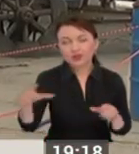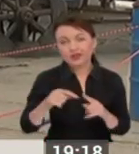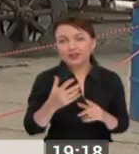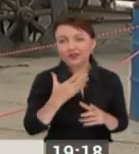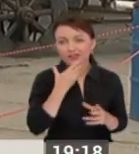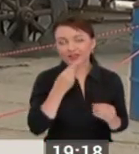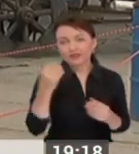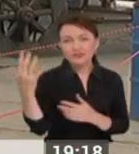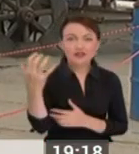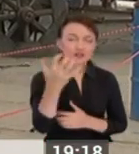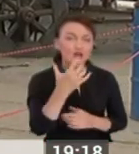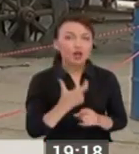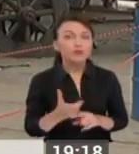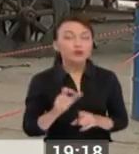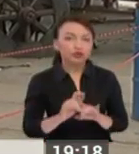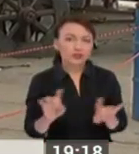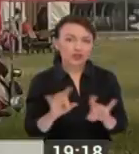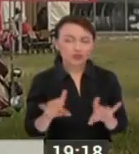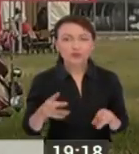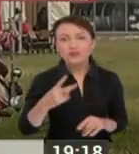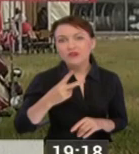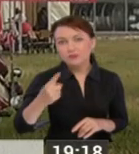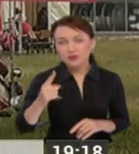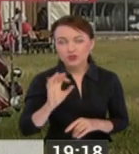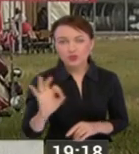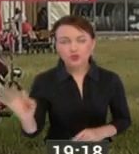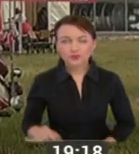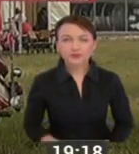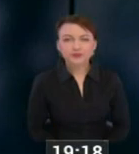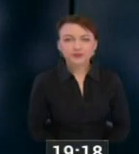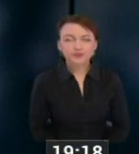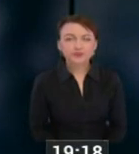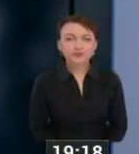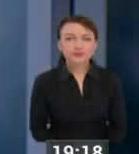селфі-локацій. Більше розкажемо в нашому випуску о 21-й годині.